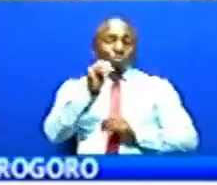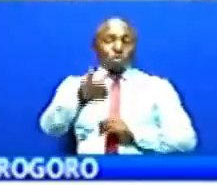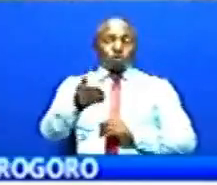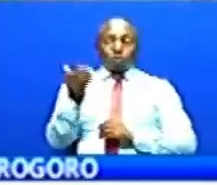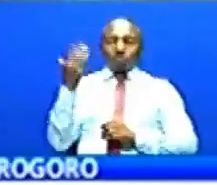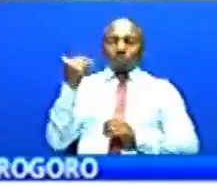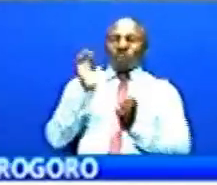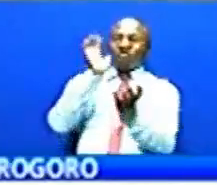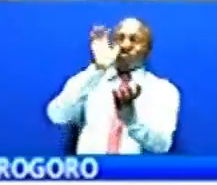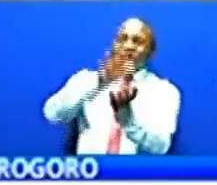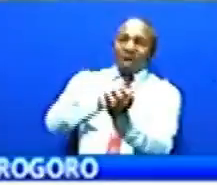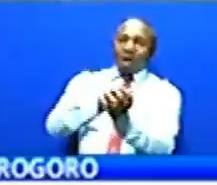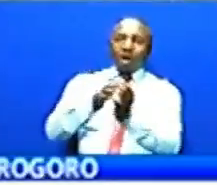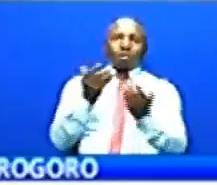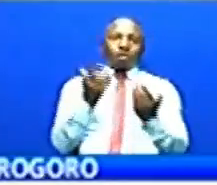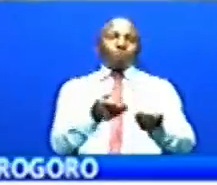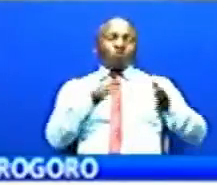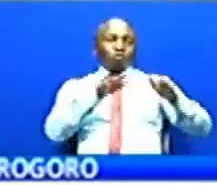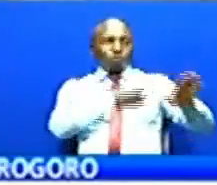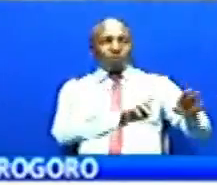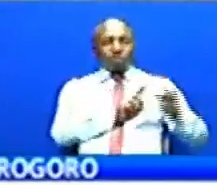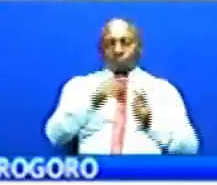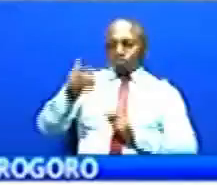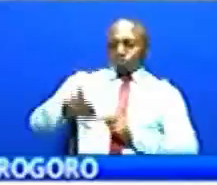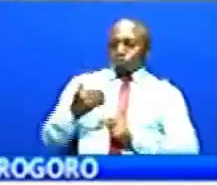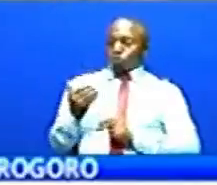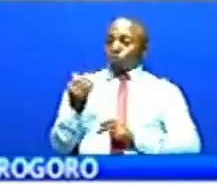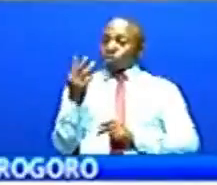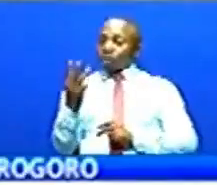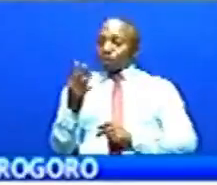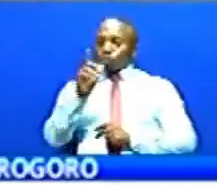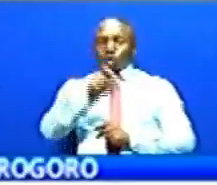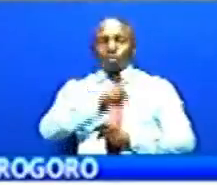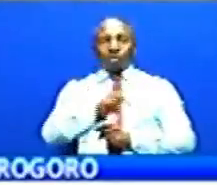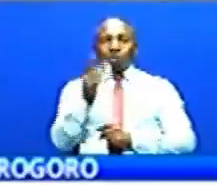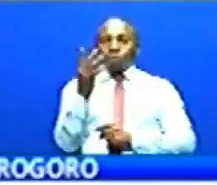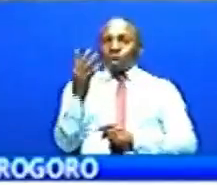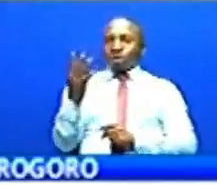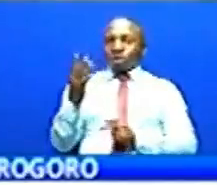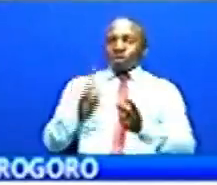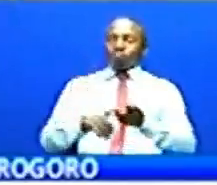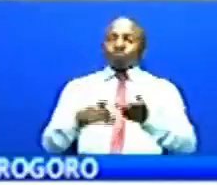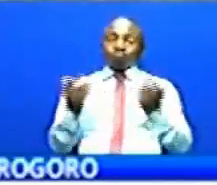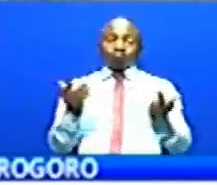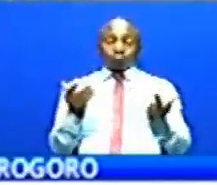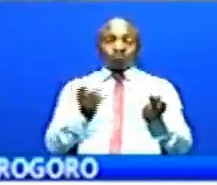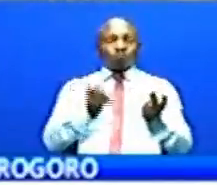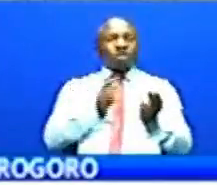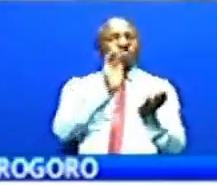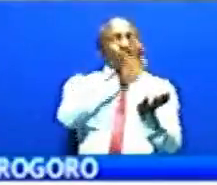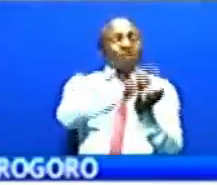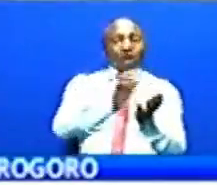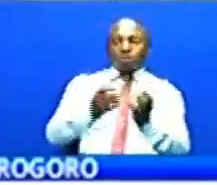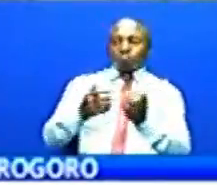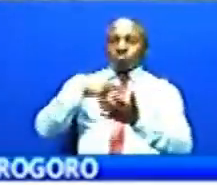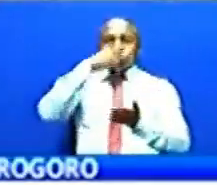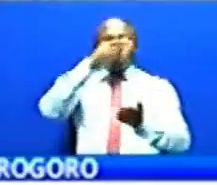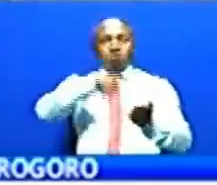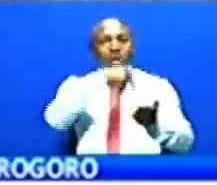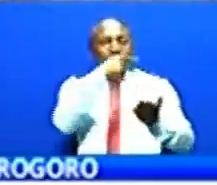na amefariki. Lakini sasa hivi kwa huu mwezi Machi kuna watu kama 4 walikamatwa na mamba. Wamekuwepo pale